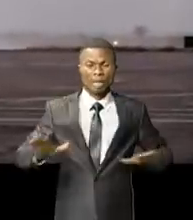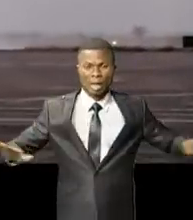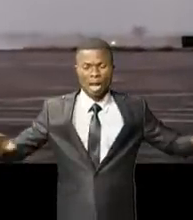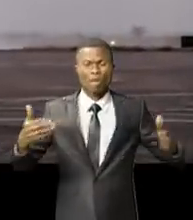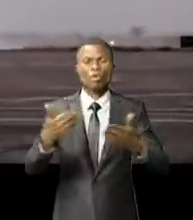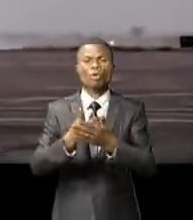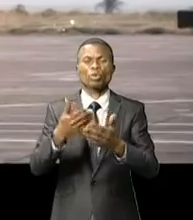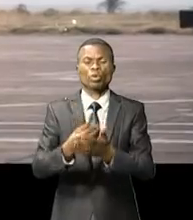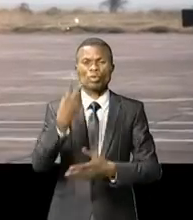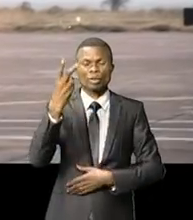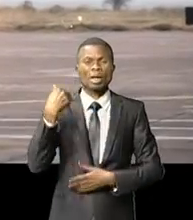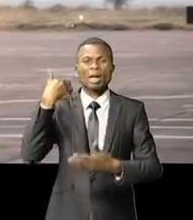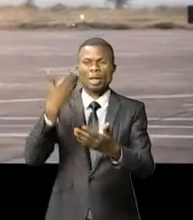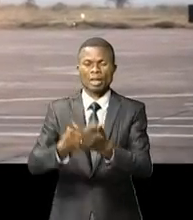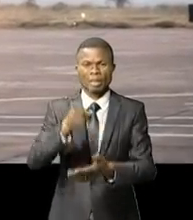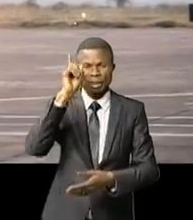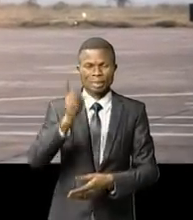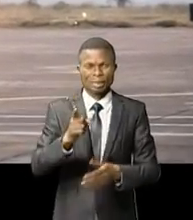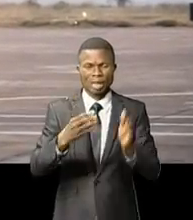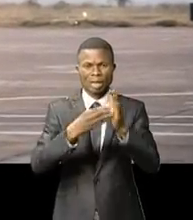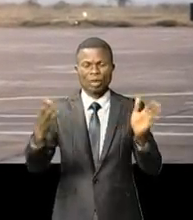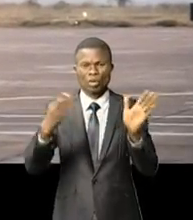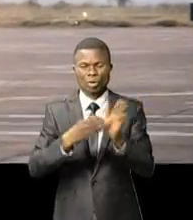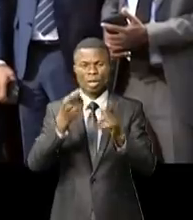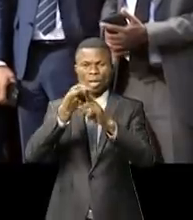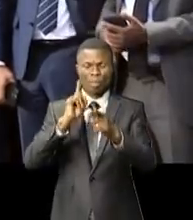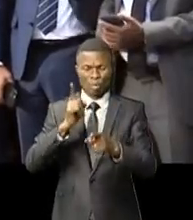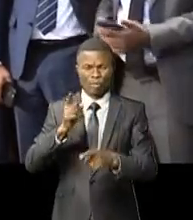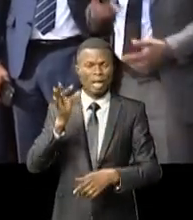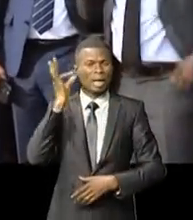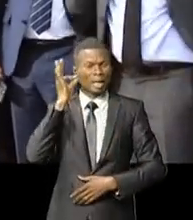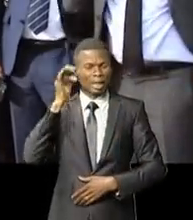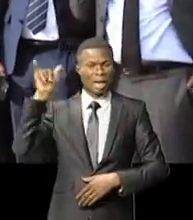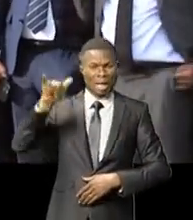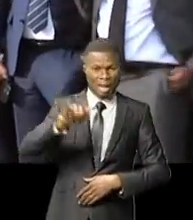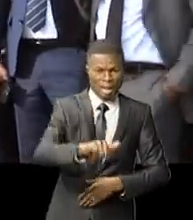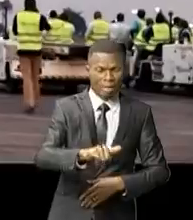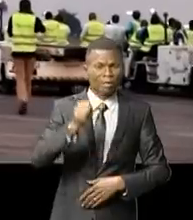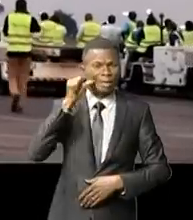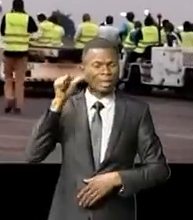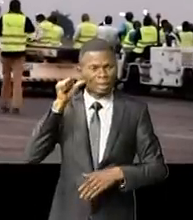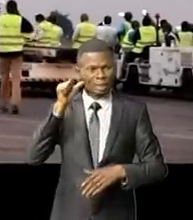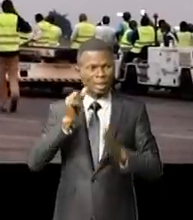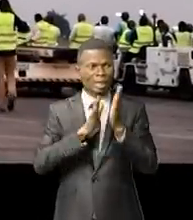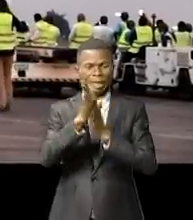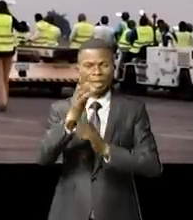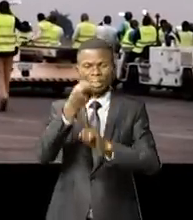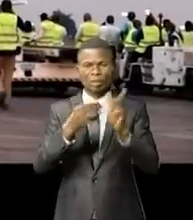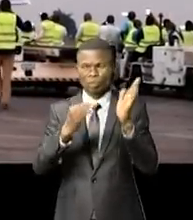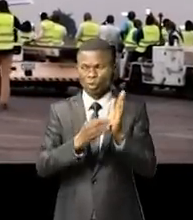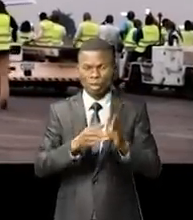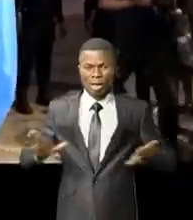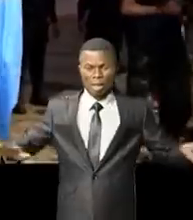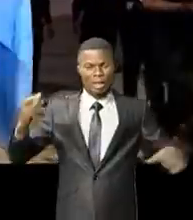de marque Embraer 190 en provenance de Nairobi ont atterri dans la soirée de ce mercredi 15 septembre 2021 à